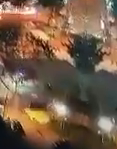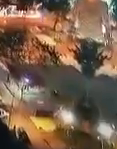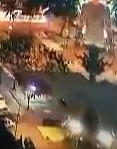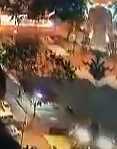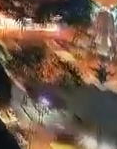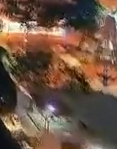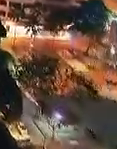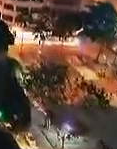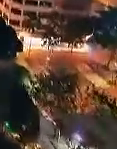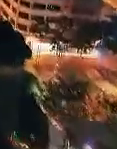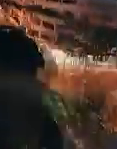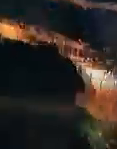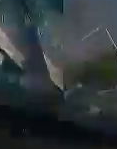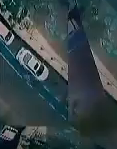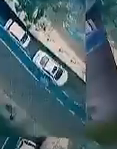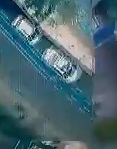pemimpin-pemimpin